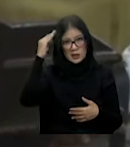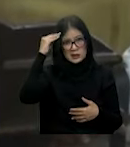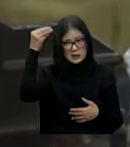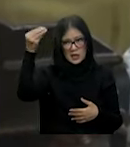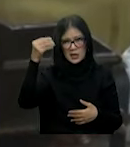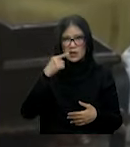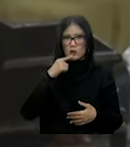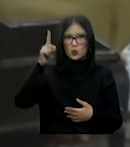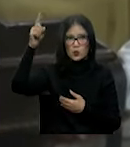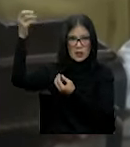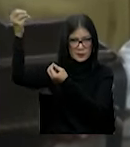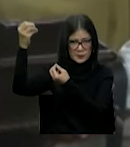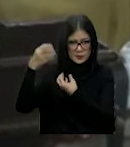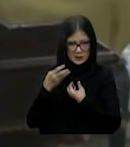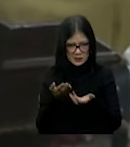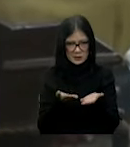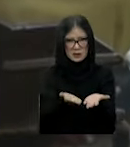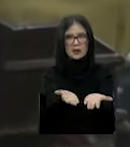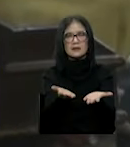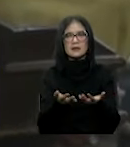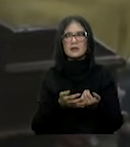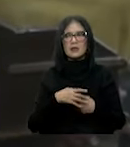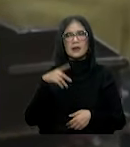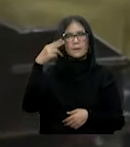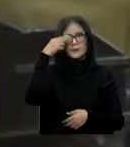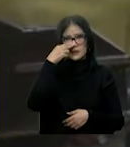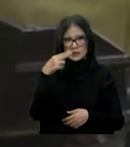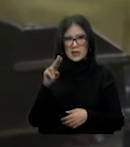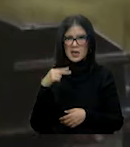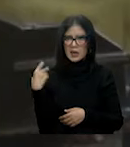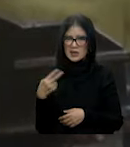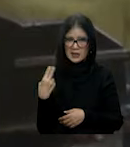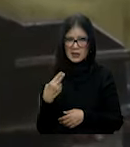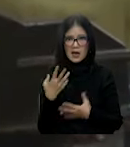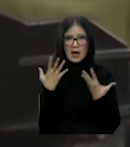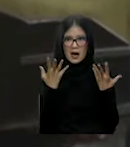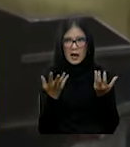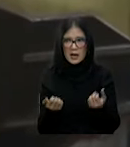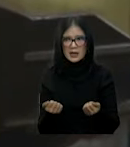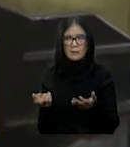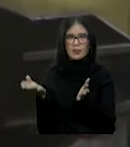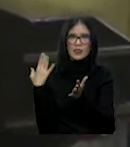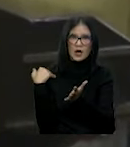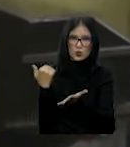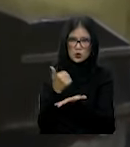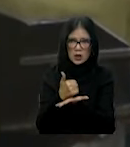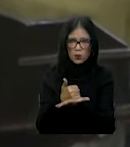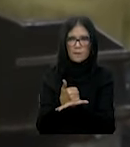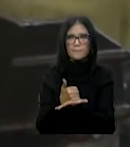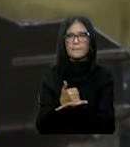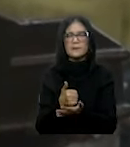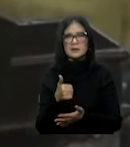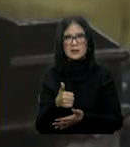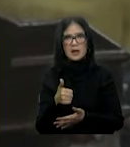dan kepercayaan kepada kami, insya Allah amanah nanti yang diberikan ini bisa